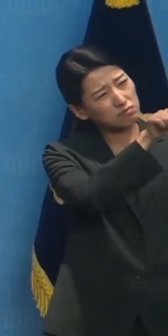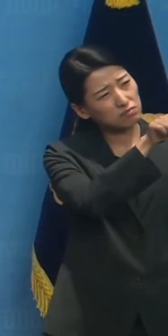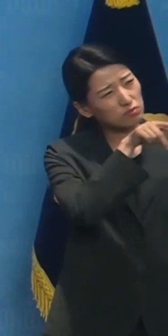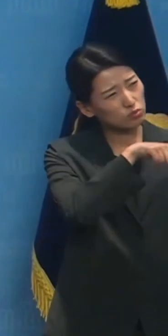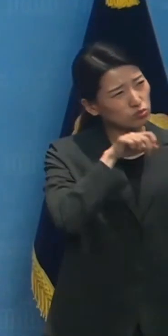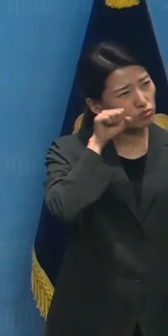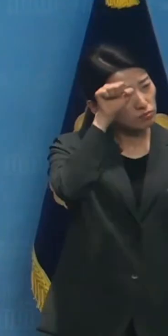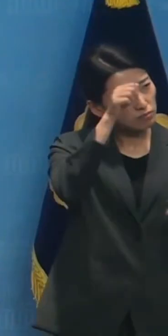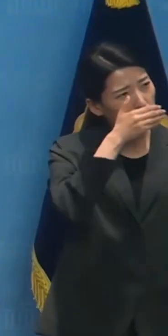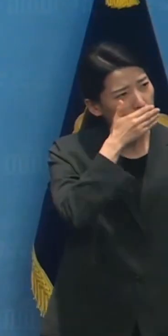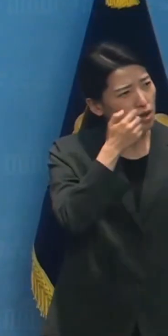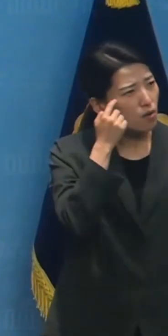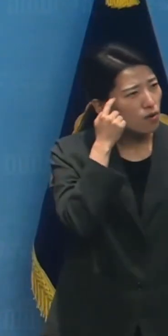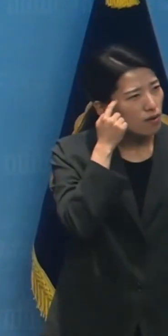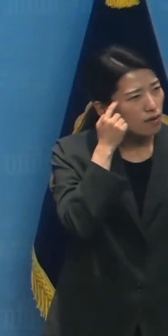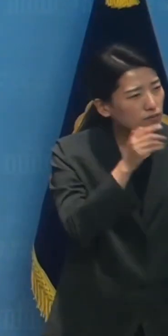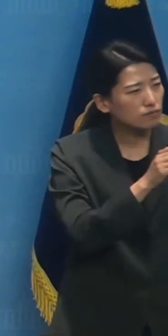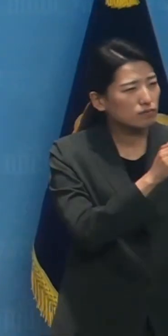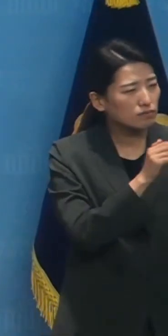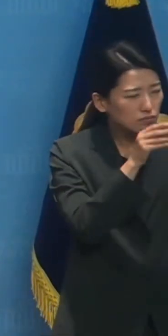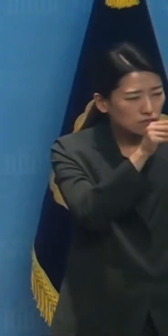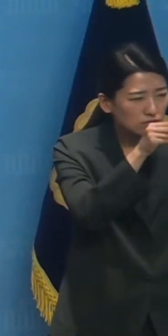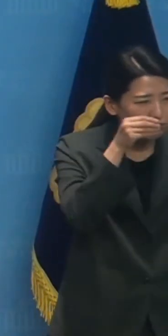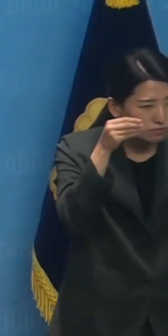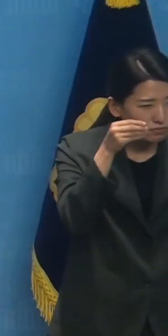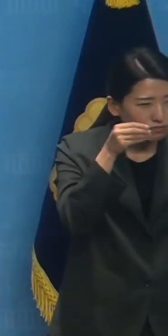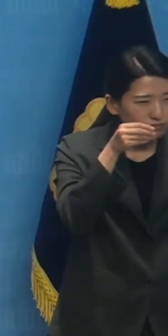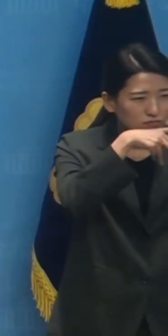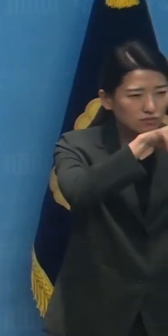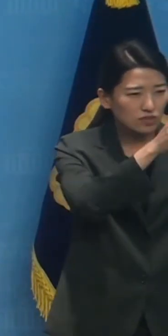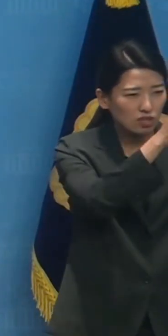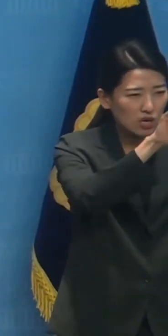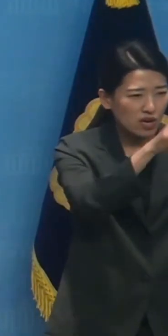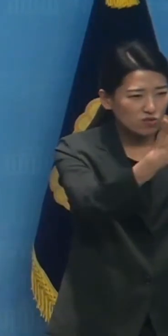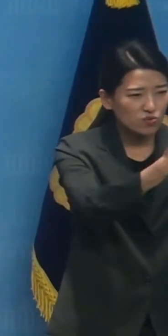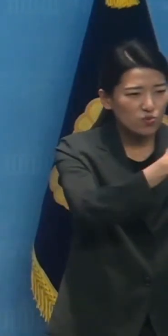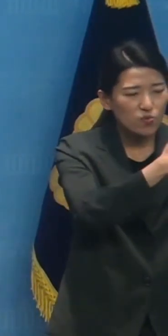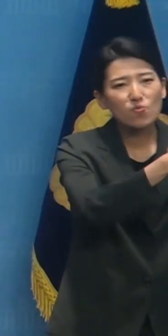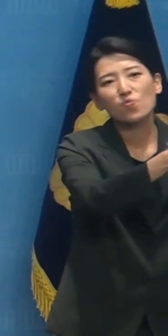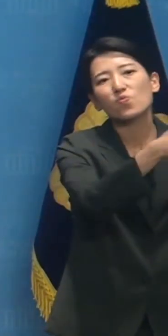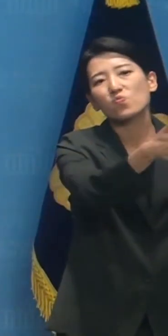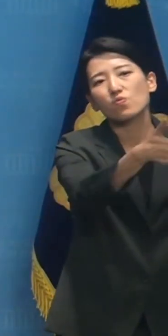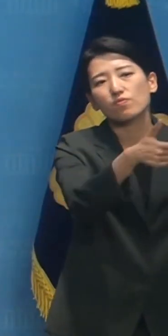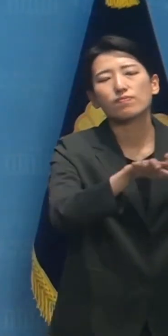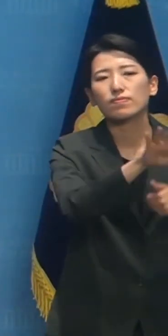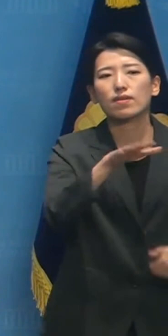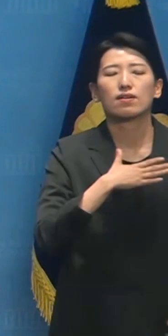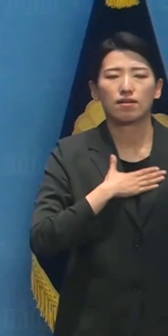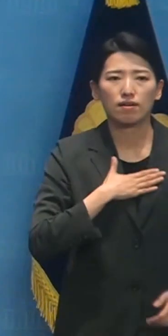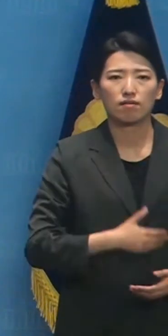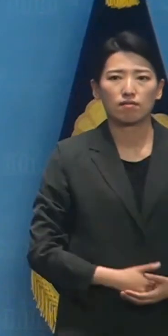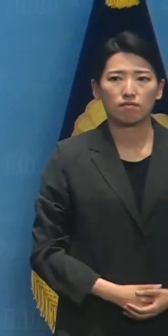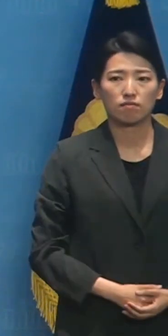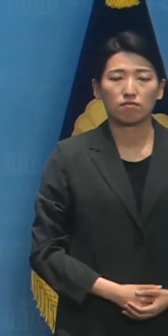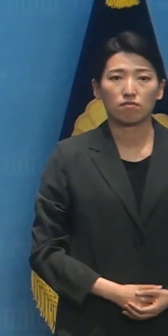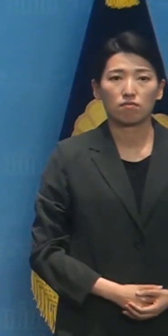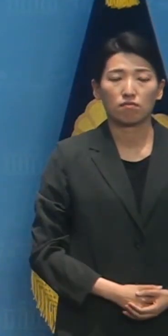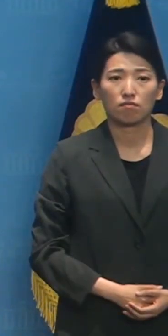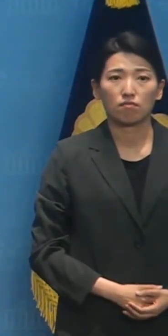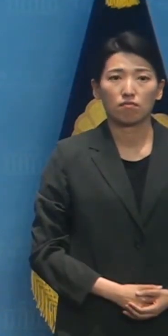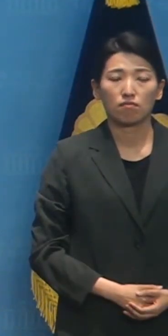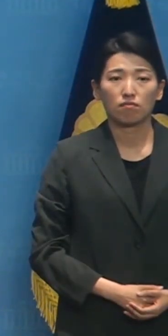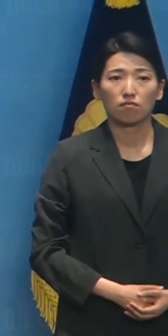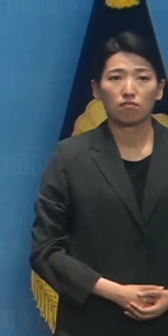것은 정광훈이라는 뒷배가 있었기에 가능했다고 믿고 있습니다. 김문수 후보는